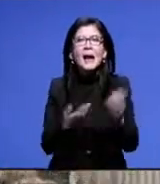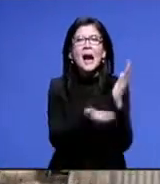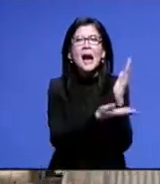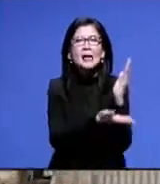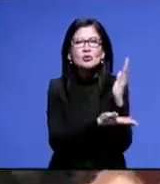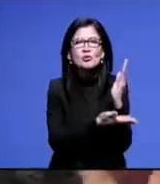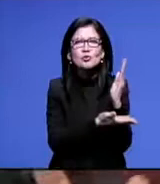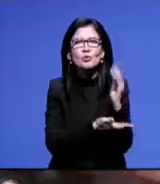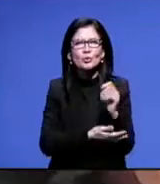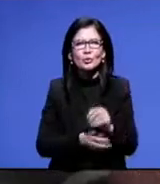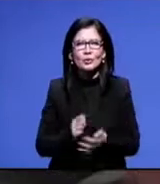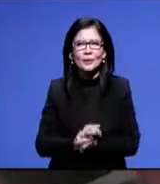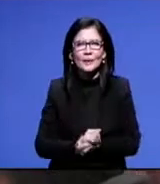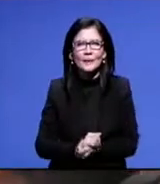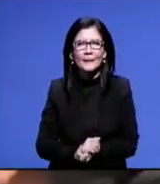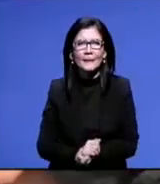kayu, ya?